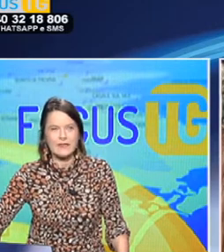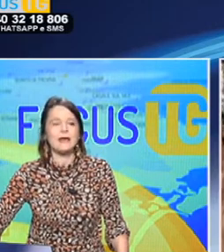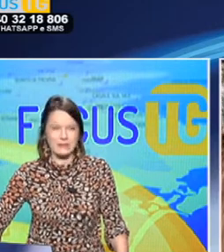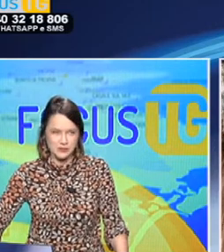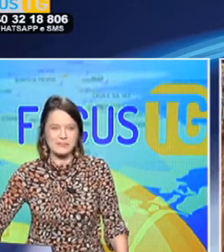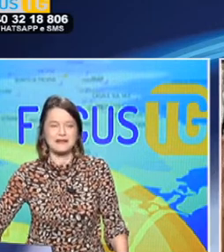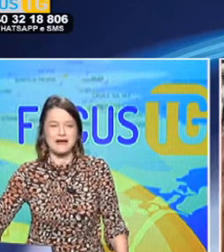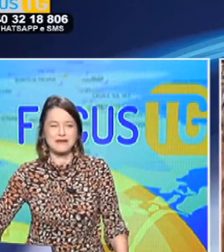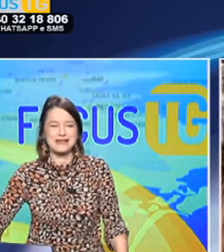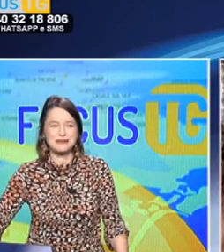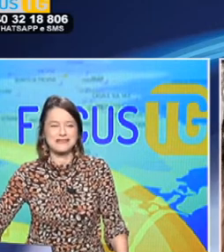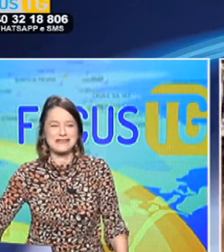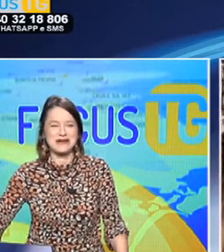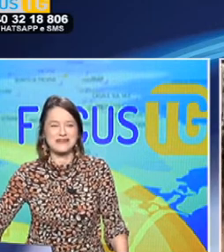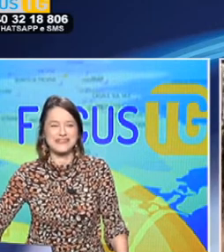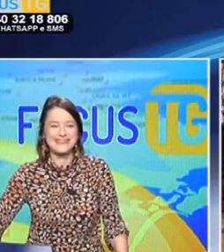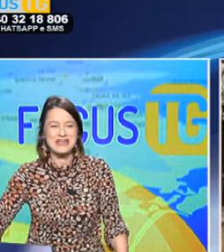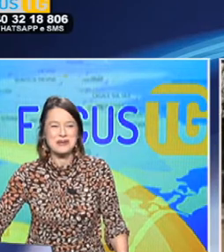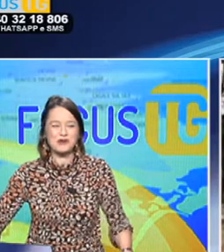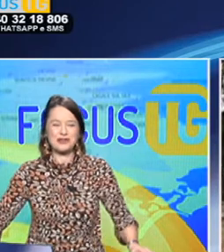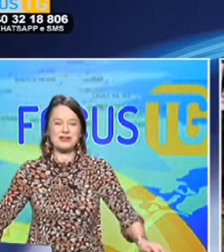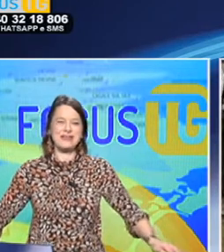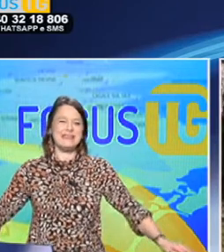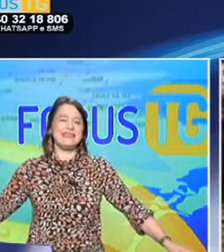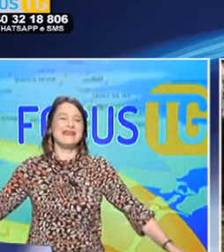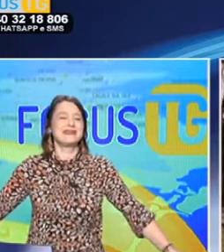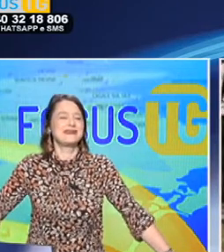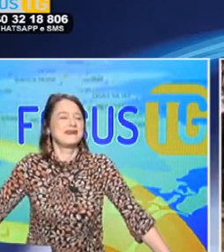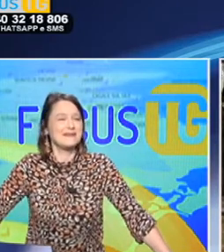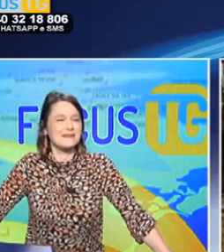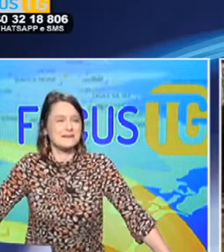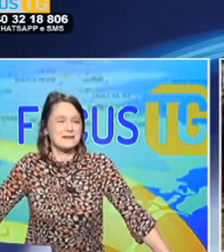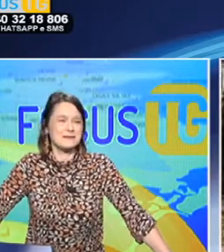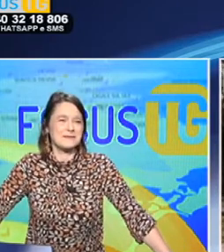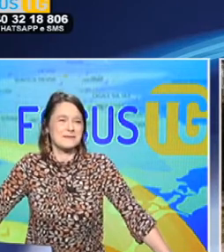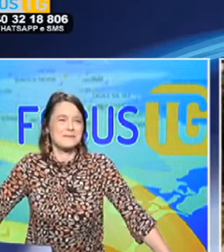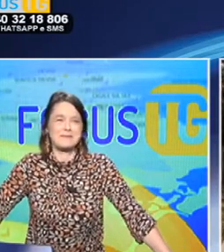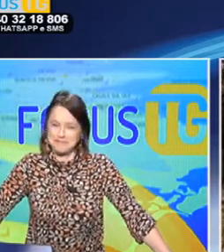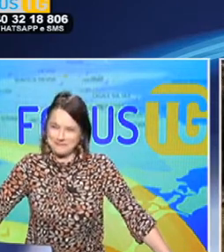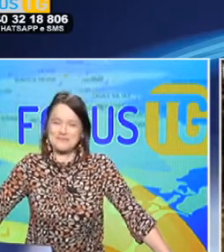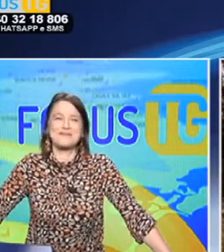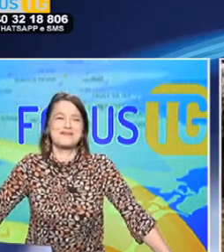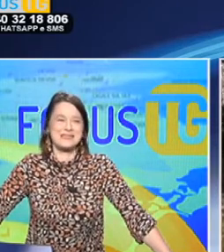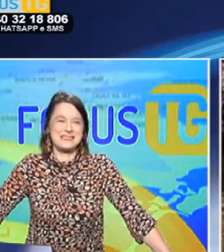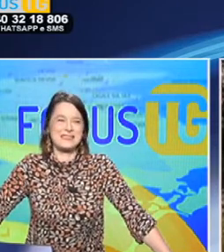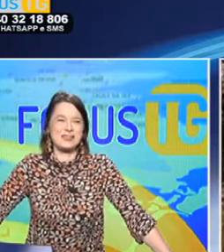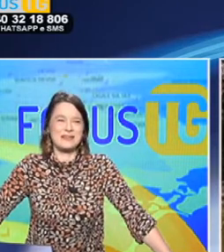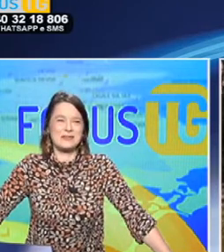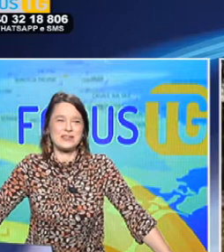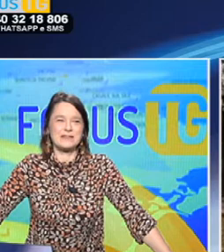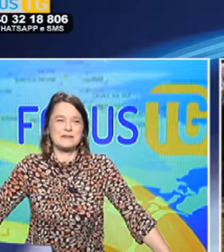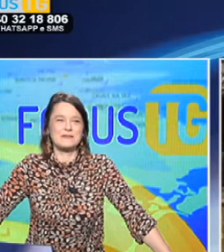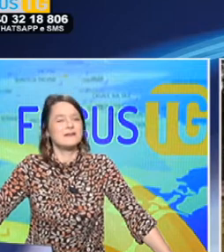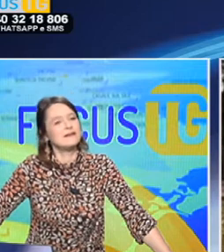Adesso? Ecco, adesso ti sentiamo. Adesso ti sentiamo. Buongiorno, Valentina. Io, l'importante è che sentiate me a questo sì, punto. Sì,